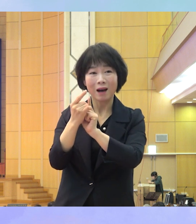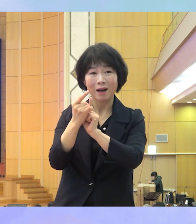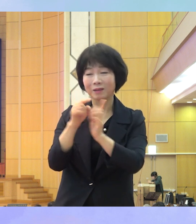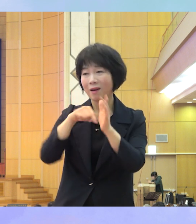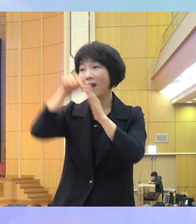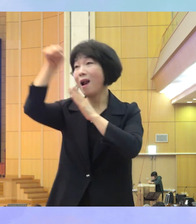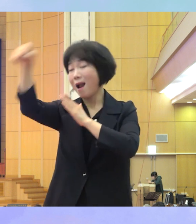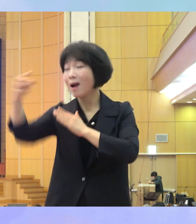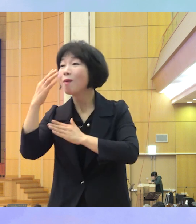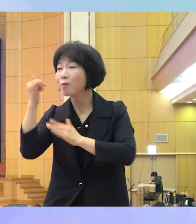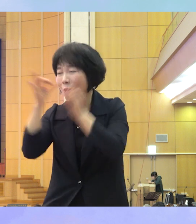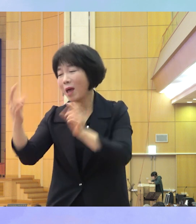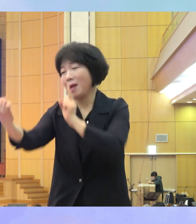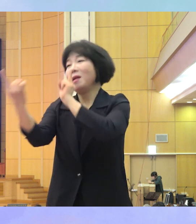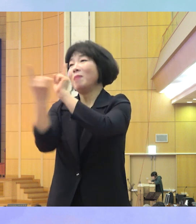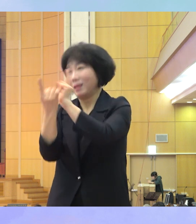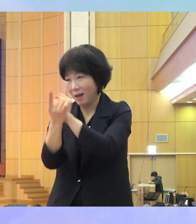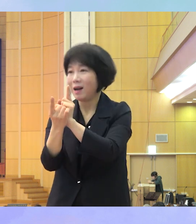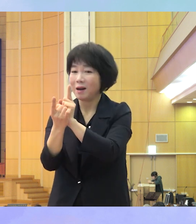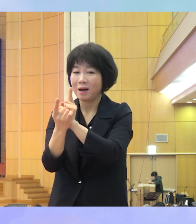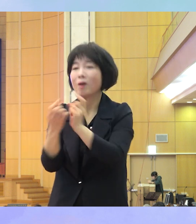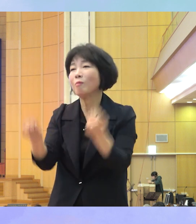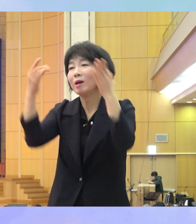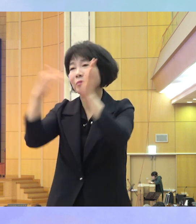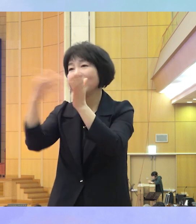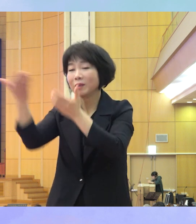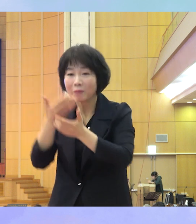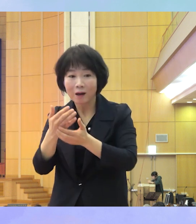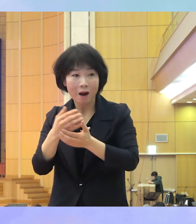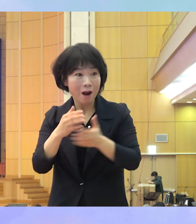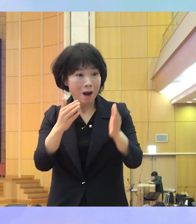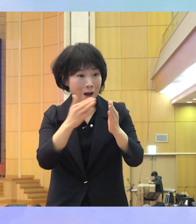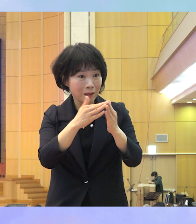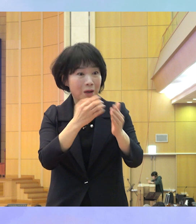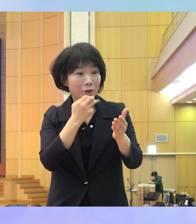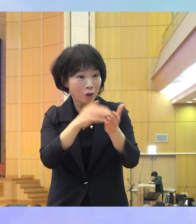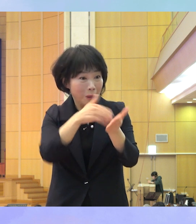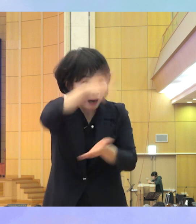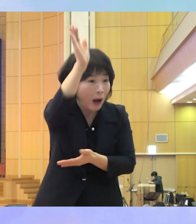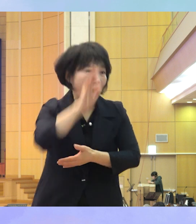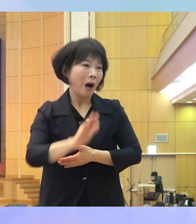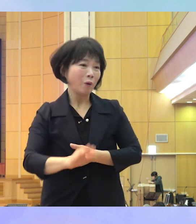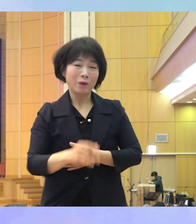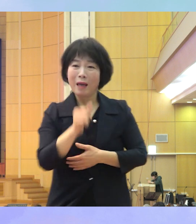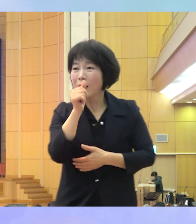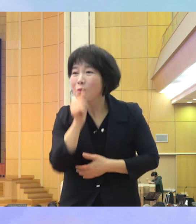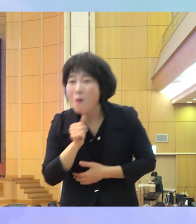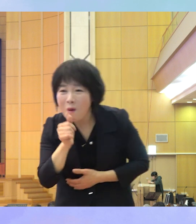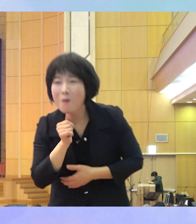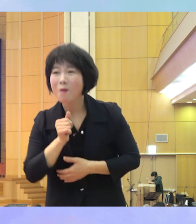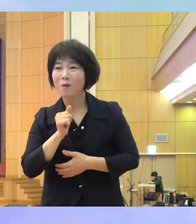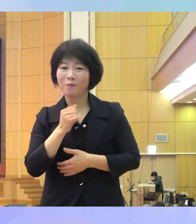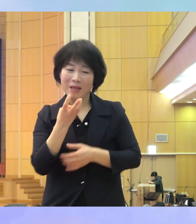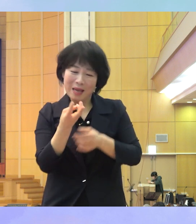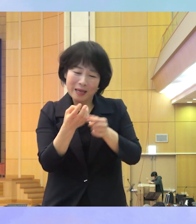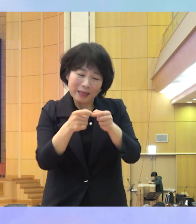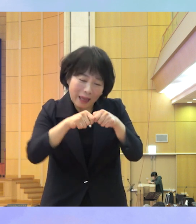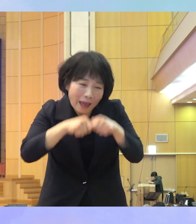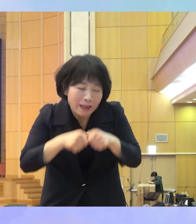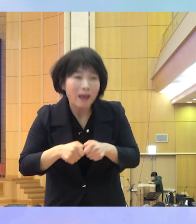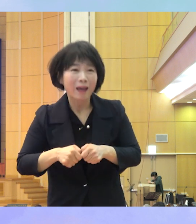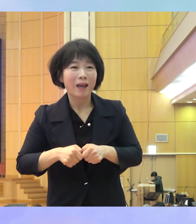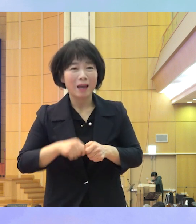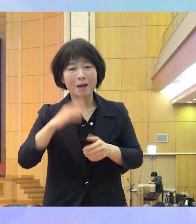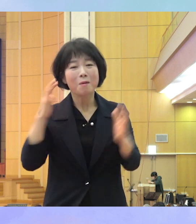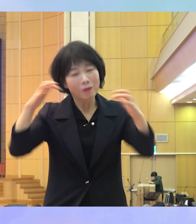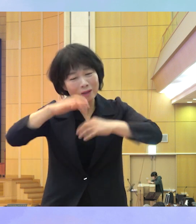주섬주섬 그냥 깨도 요만큼, 콩도 요만큼, 그리고 그때 가서 그거 다 먹었던 거예요. 뭐 추석 때 다 먹었던